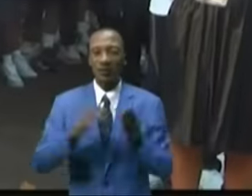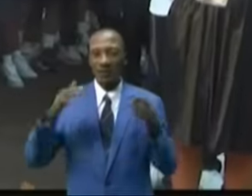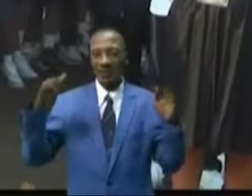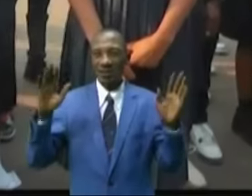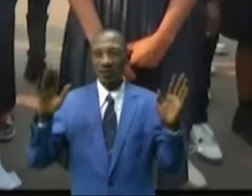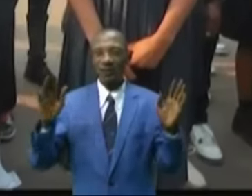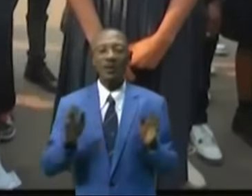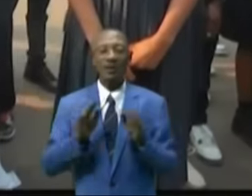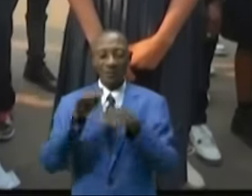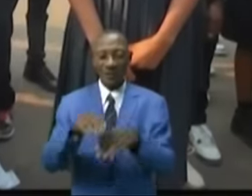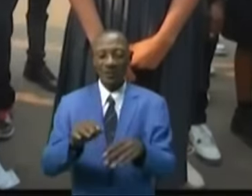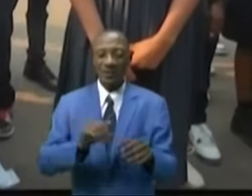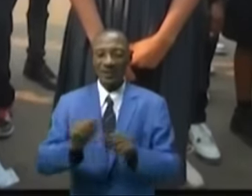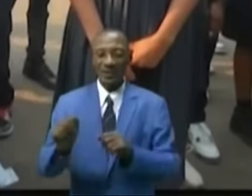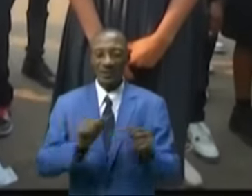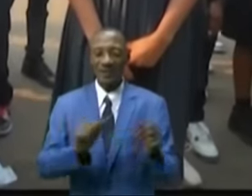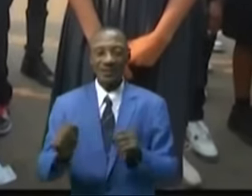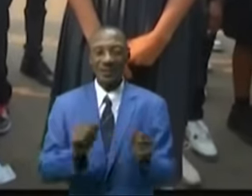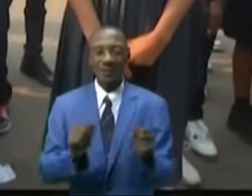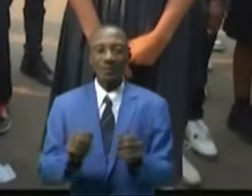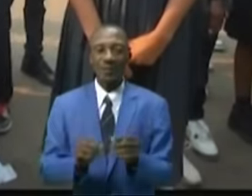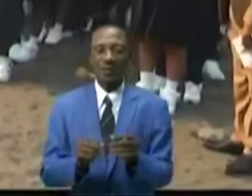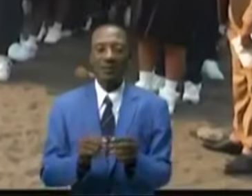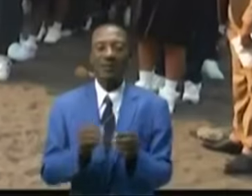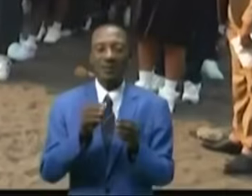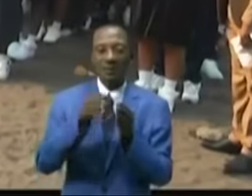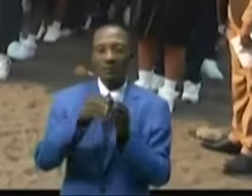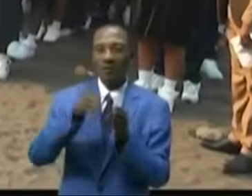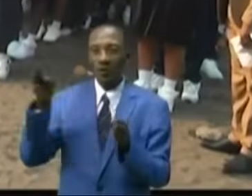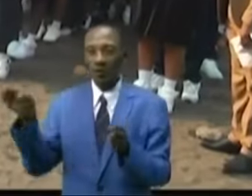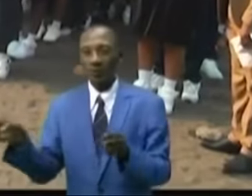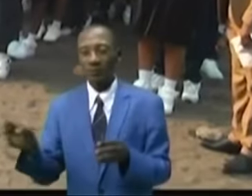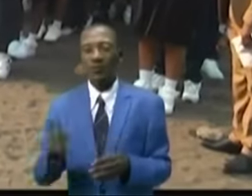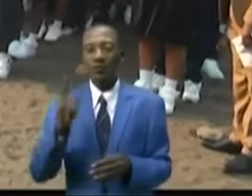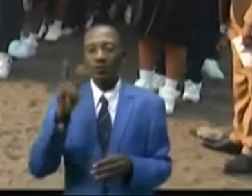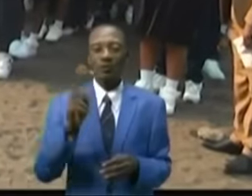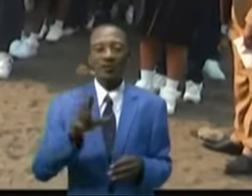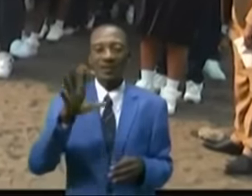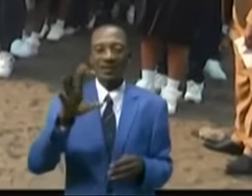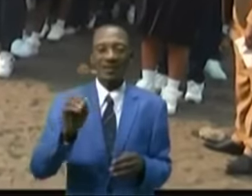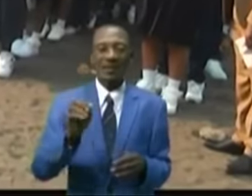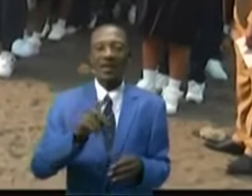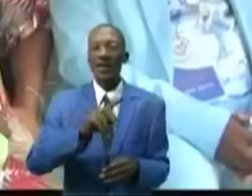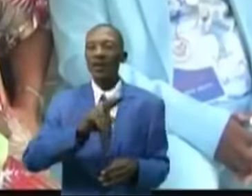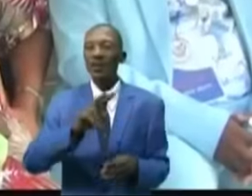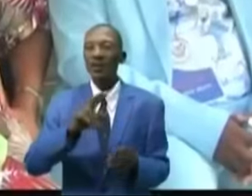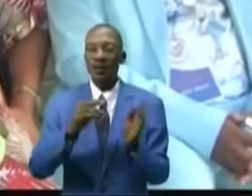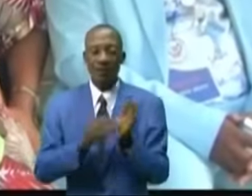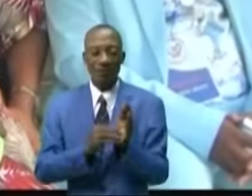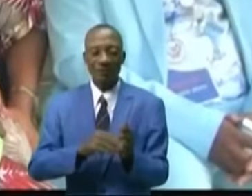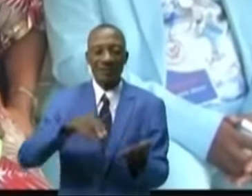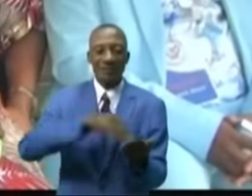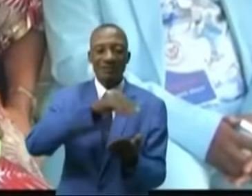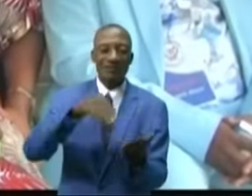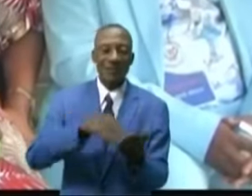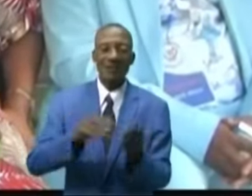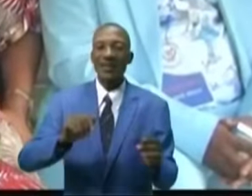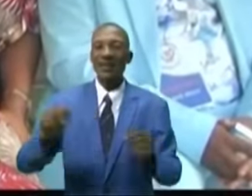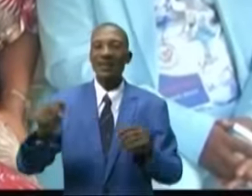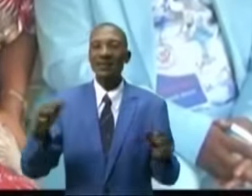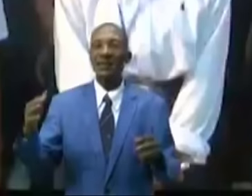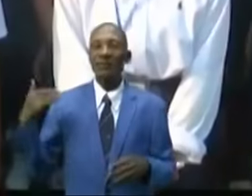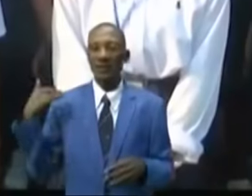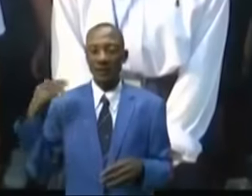hors session réparties dans 2959 centres de l'examen d'État sur toute l'étendue du territoire national et en dehors de